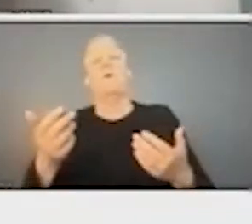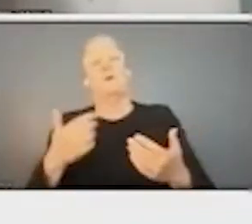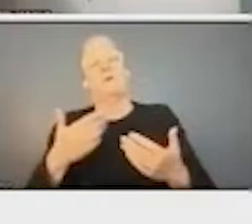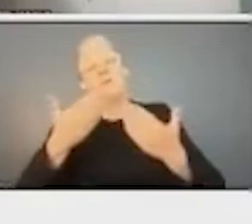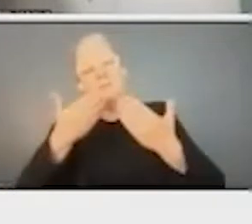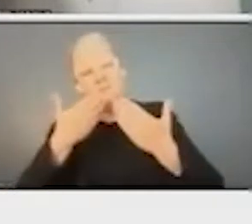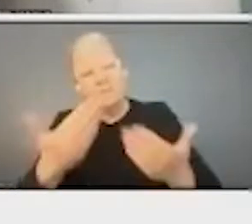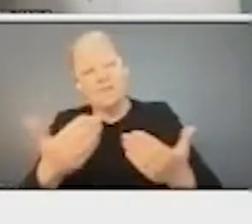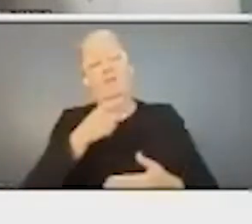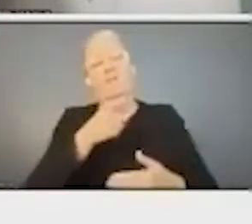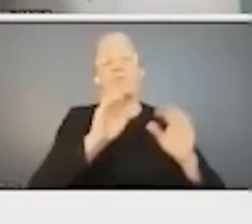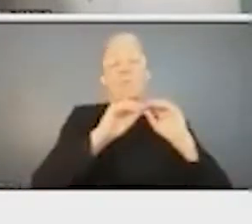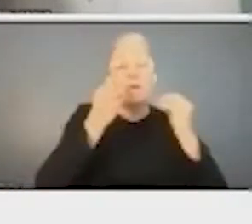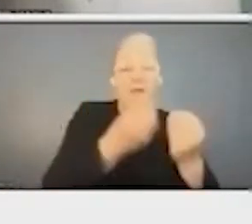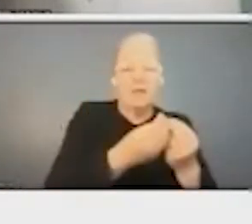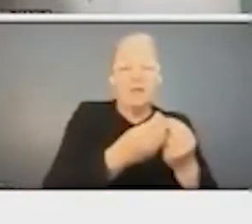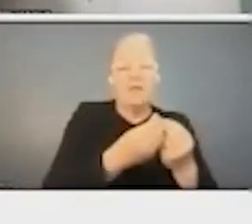بالنسبة لهذا الفعالية